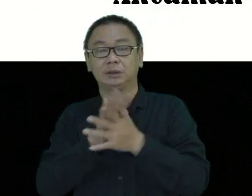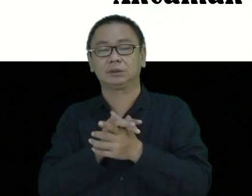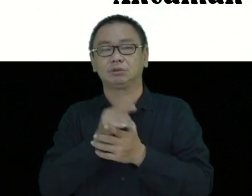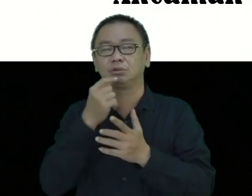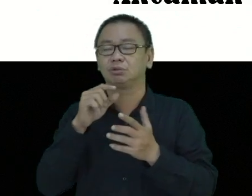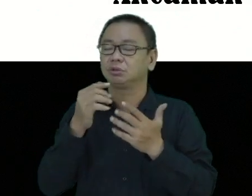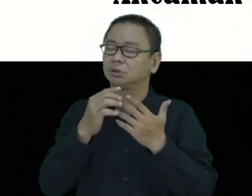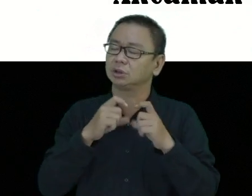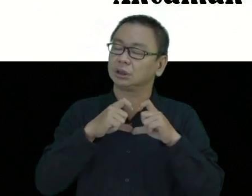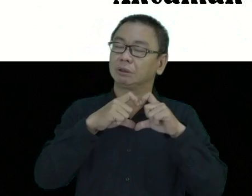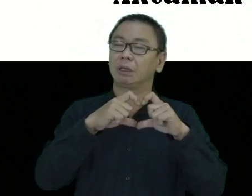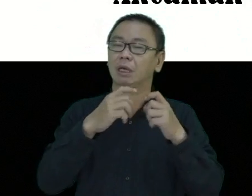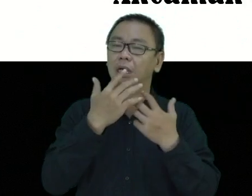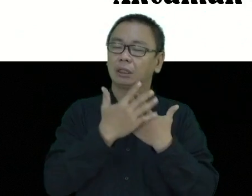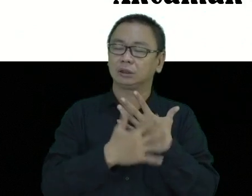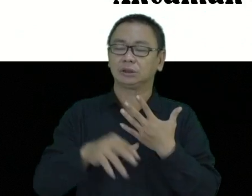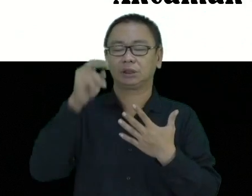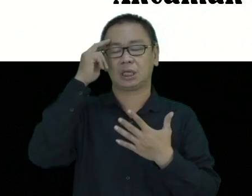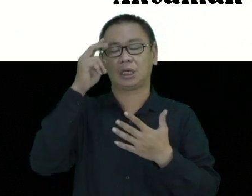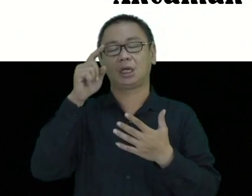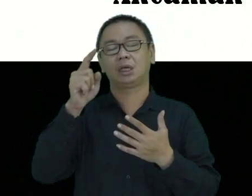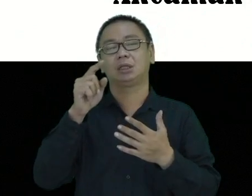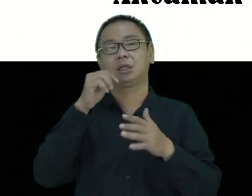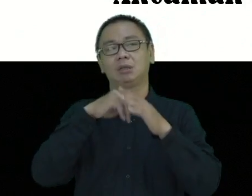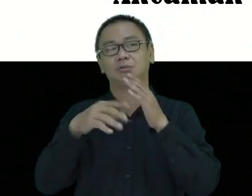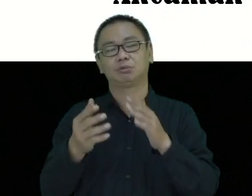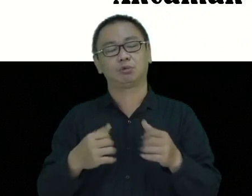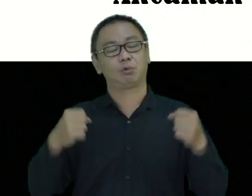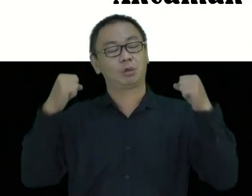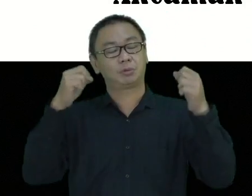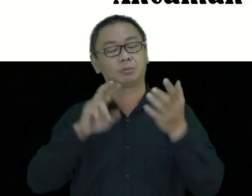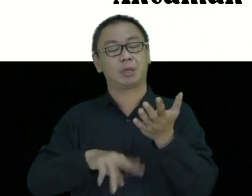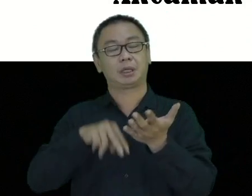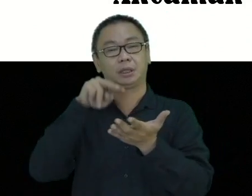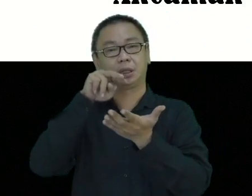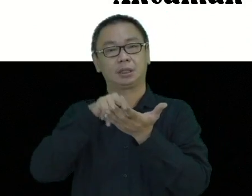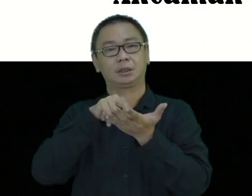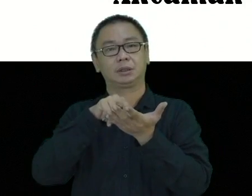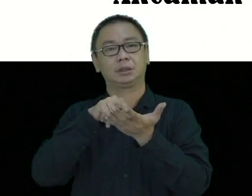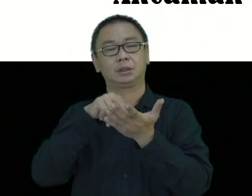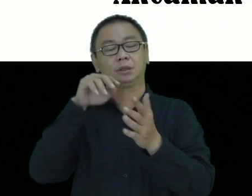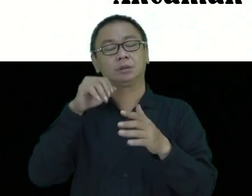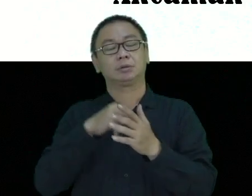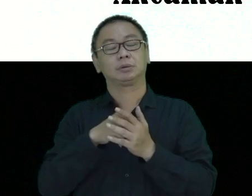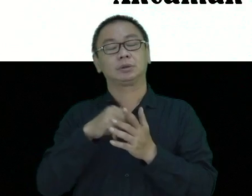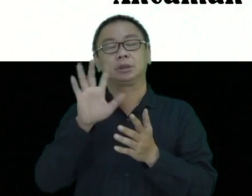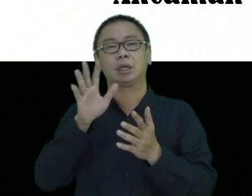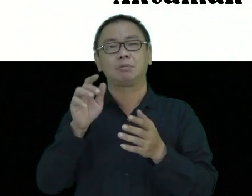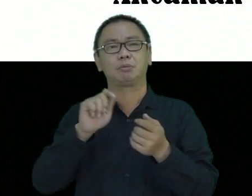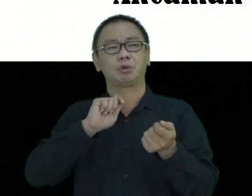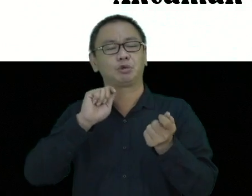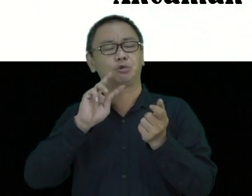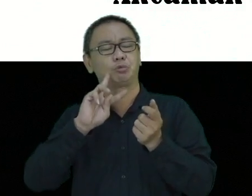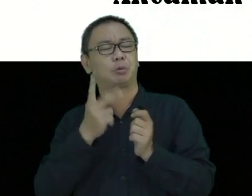dalam kuasa kebangkitannya. Kehadiran Yesus tidak mengubah situasi dan tantangan yang mereka